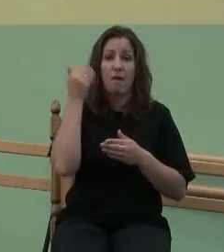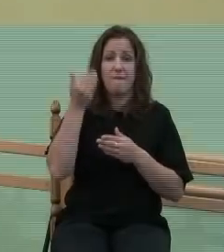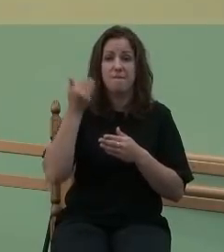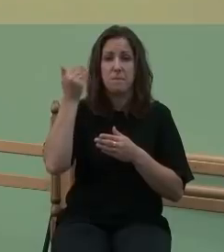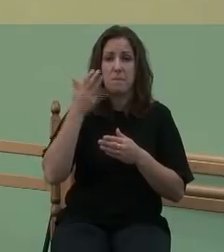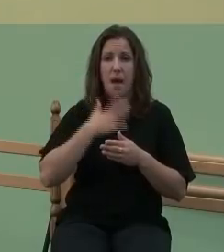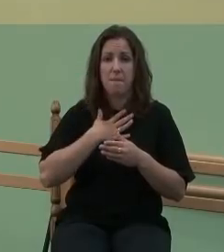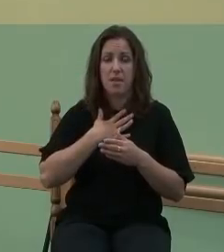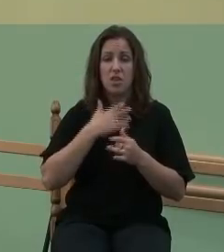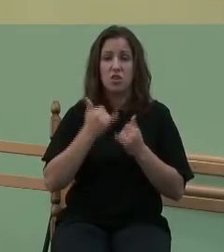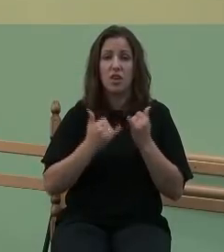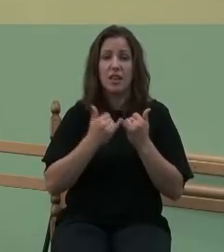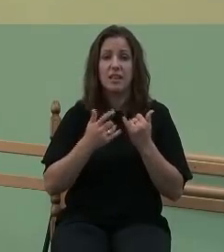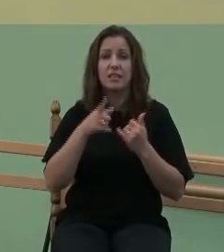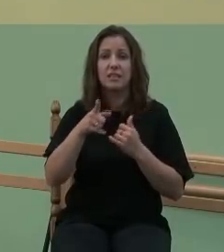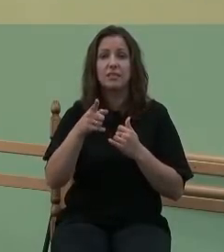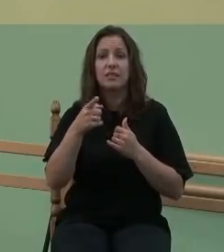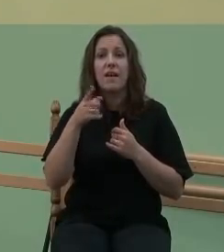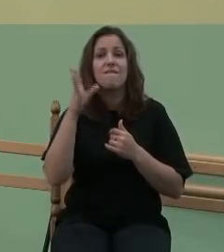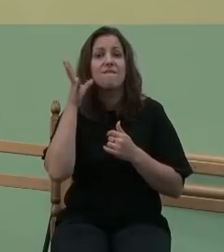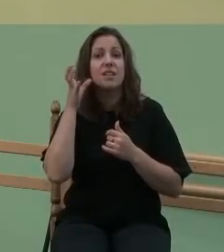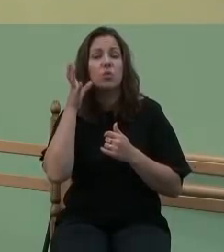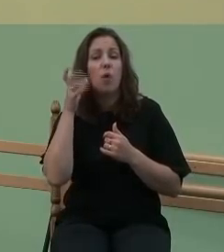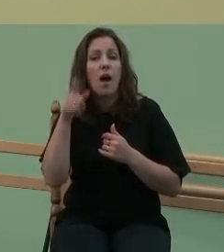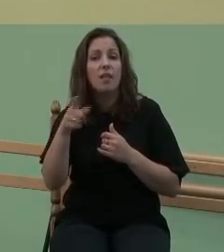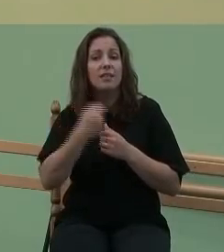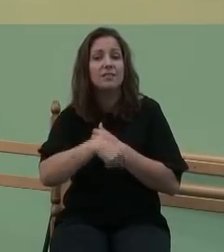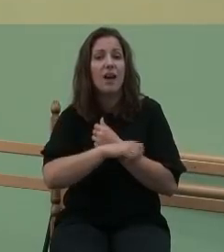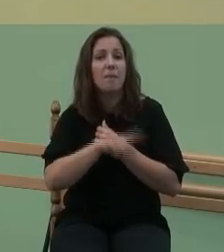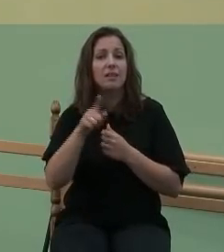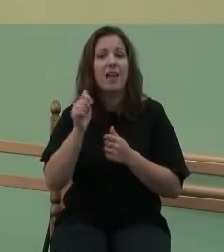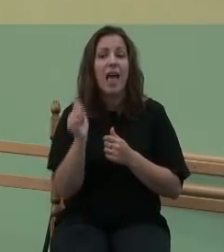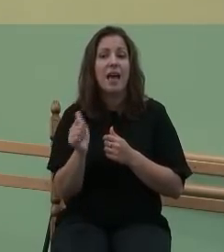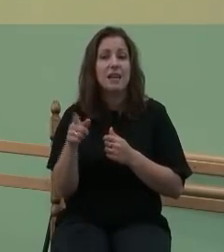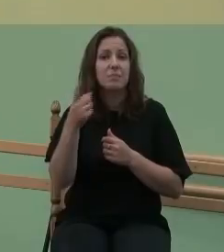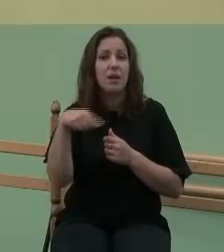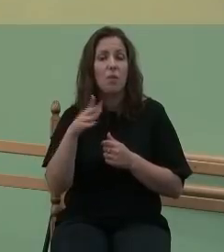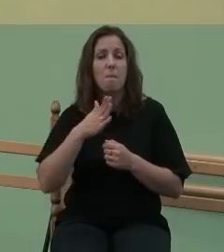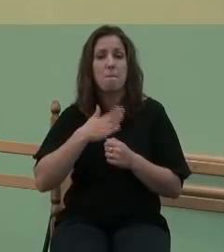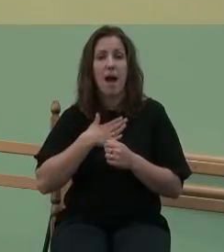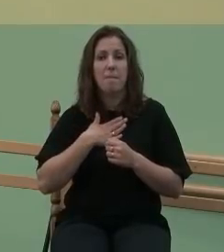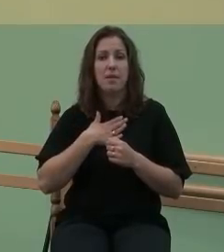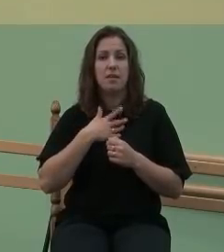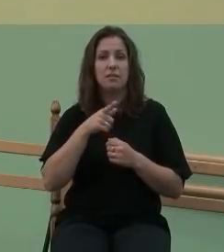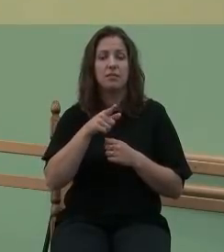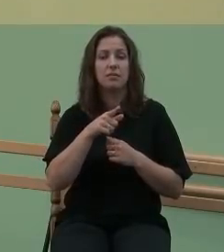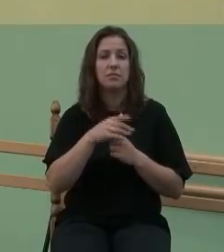wystąpienia, jeżeli zamiast wysłuchania i zamiast ekspertyz mamy